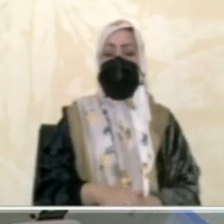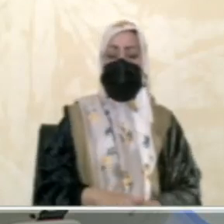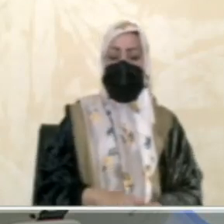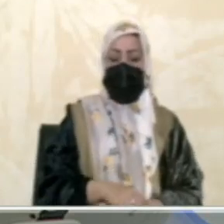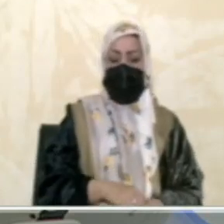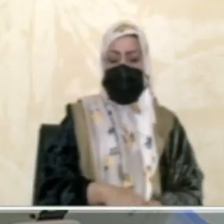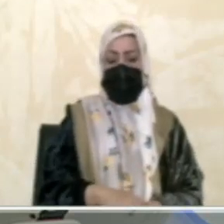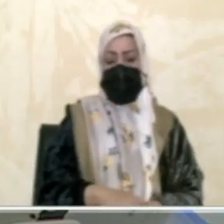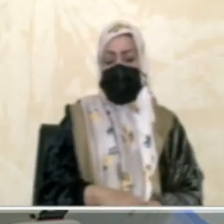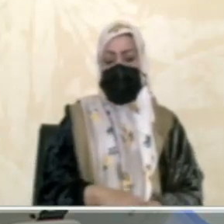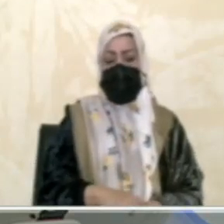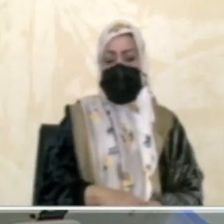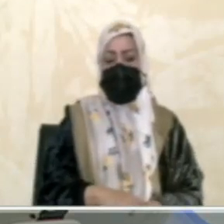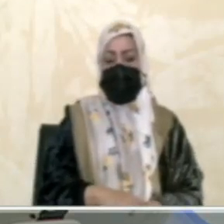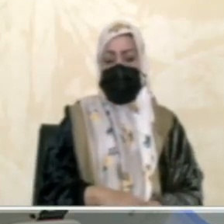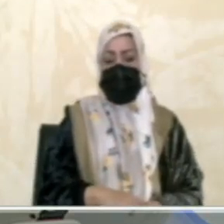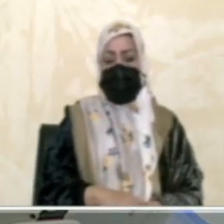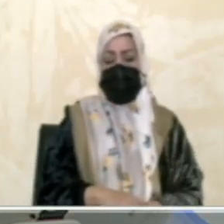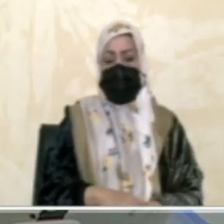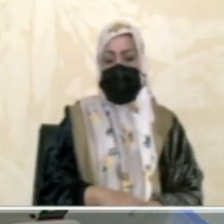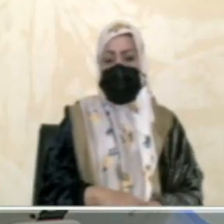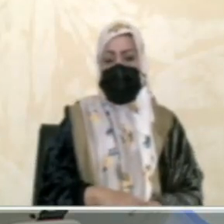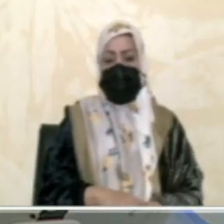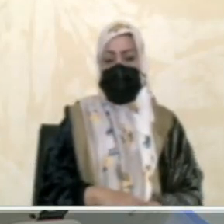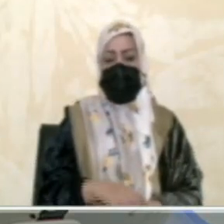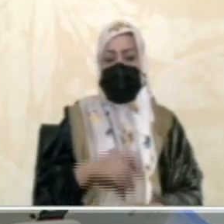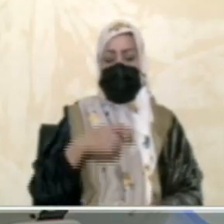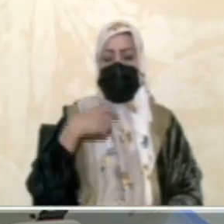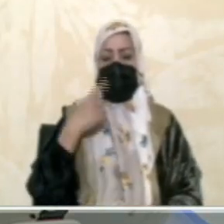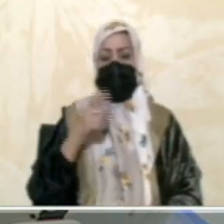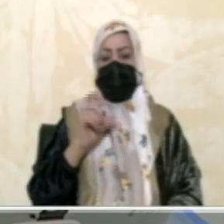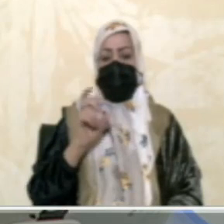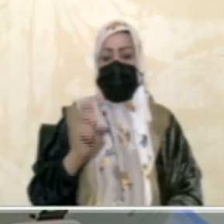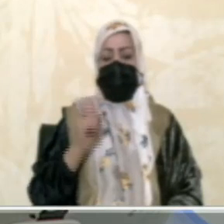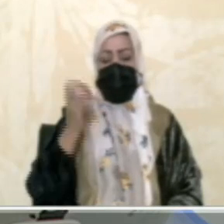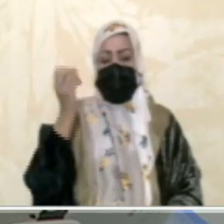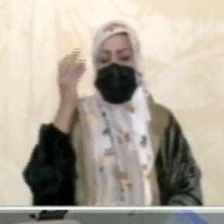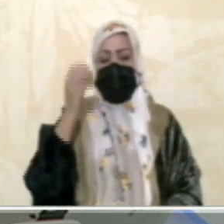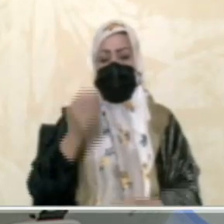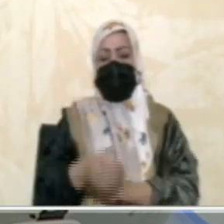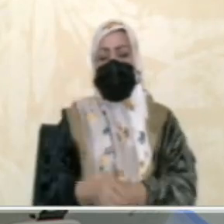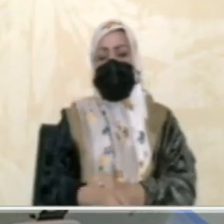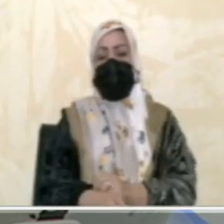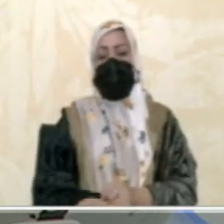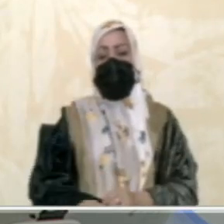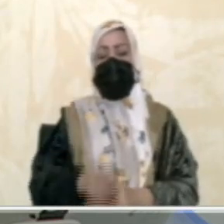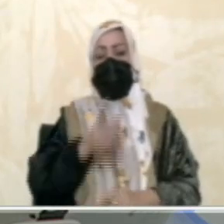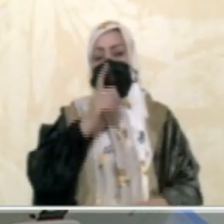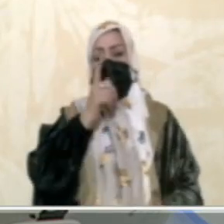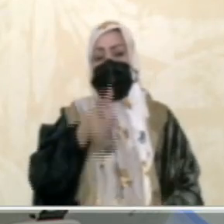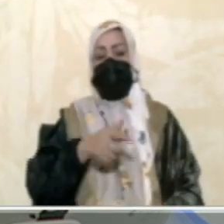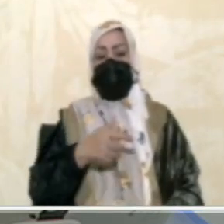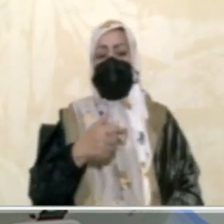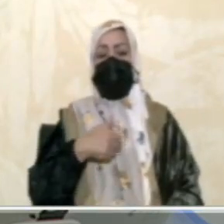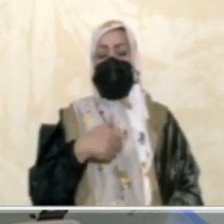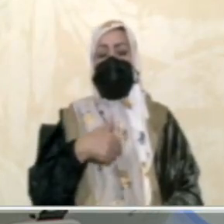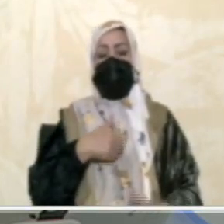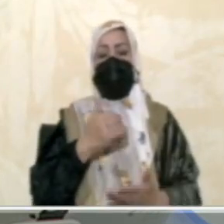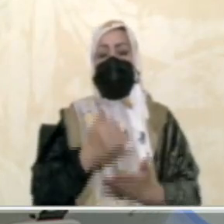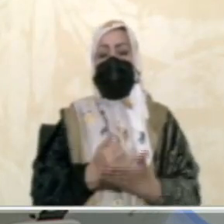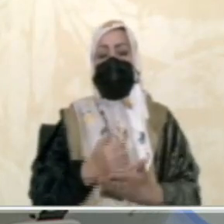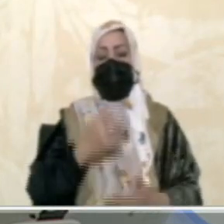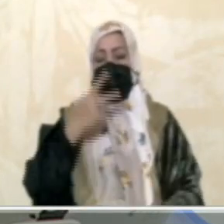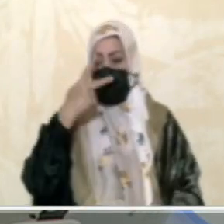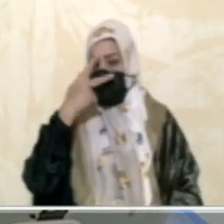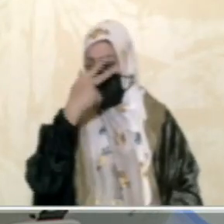عبد الناصر من بنغازي قال انا عملت عمليه على العيون ولدي